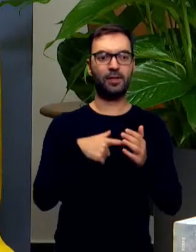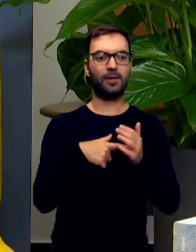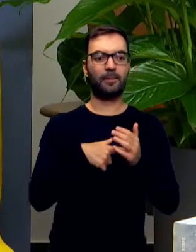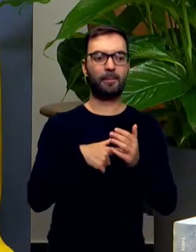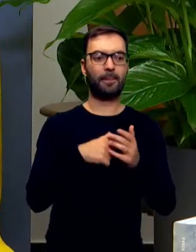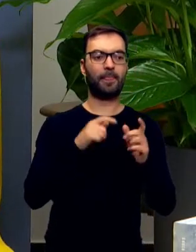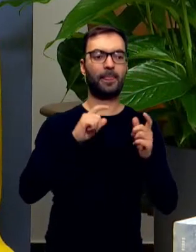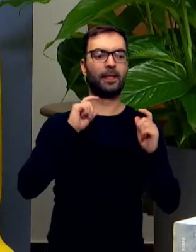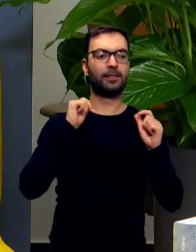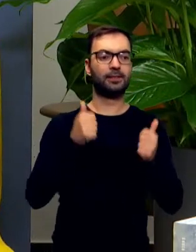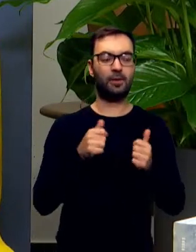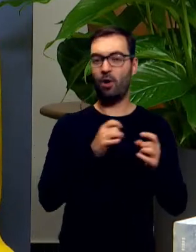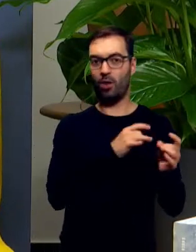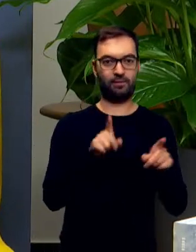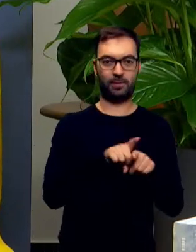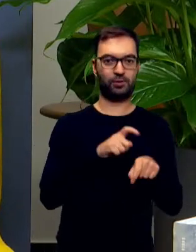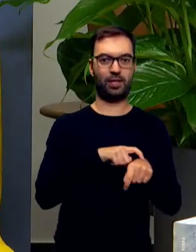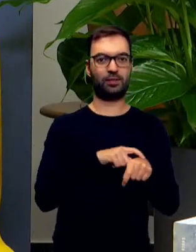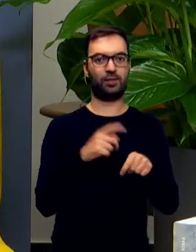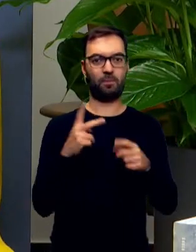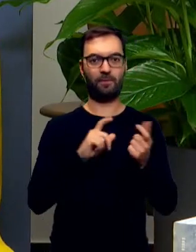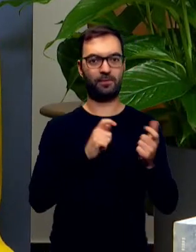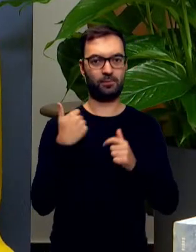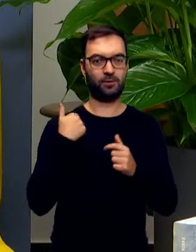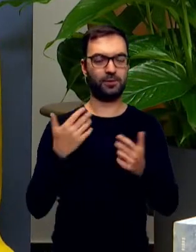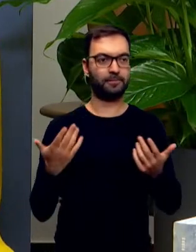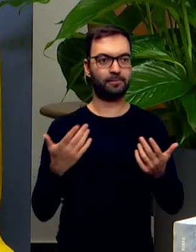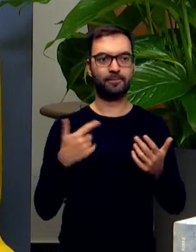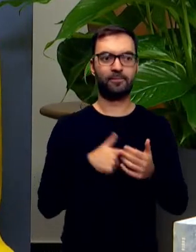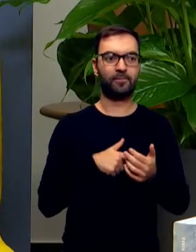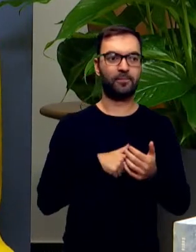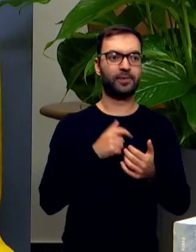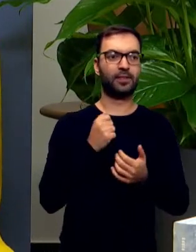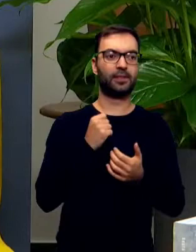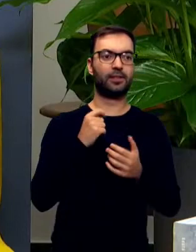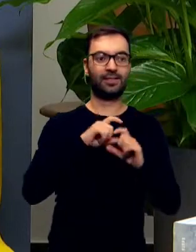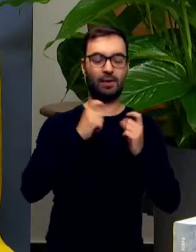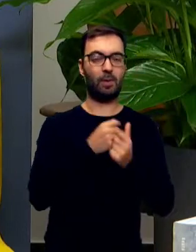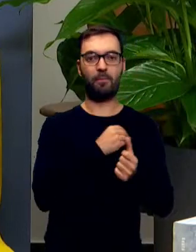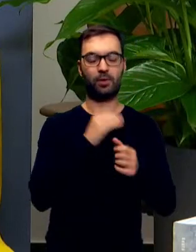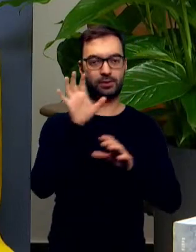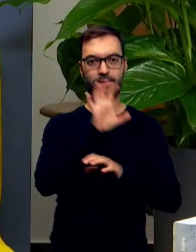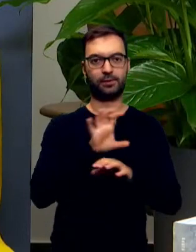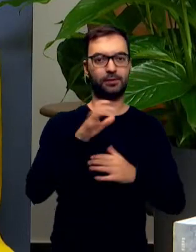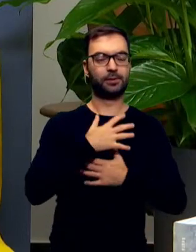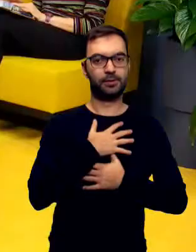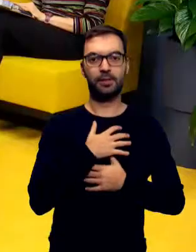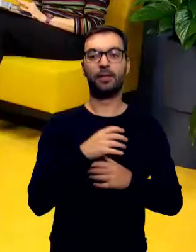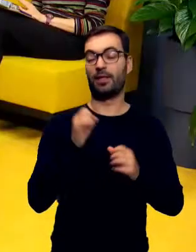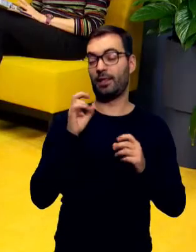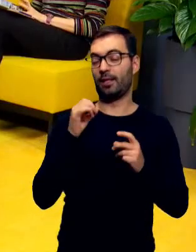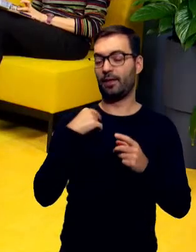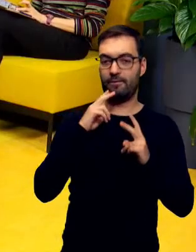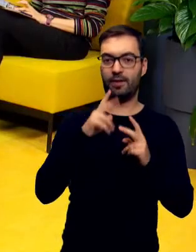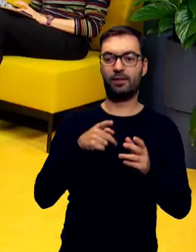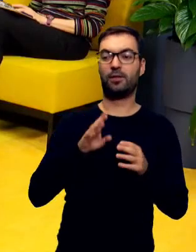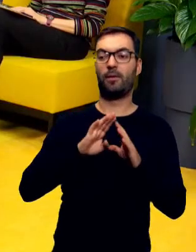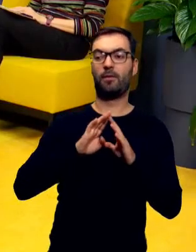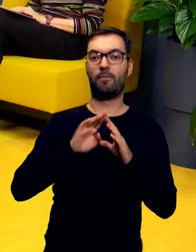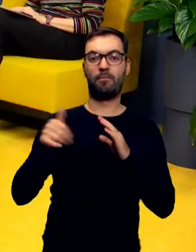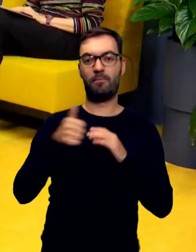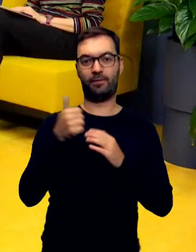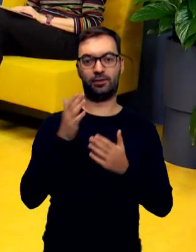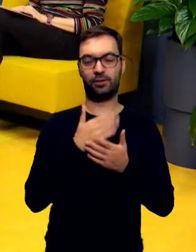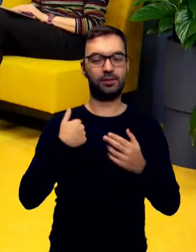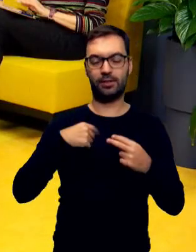One wydarzyły się właściwie jednocześnie i to jest też, to są też sprawy, którymi żyła cała Polska. Tak, ja faktycznie po pierwszym